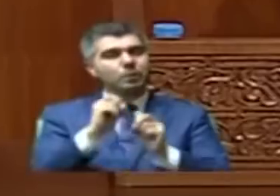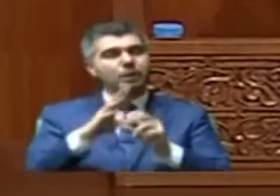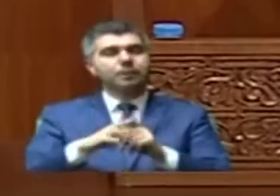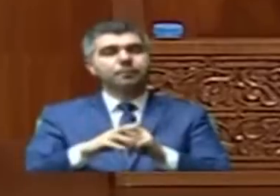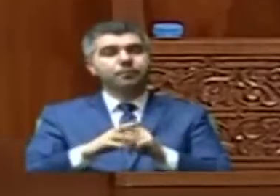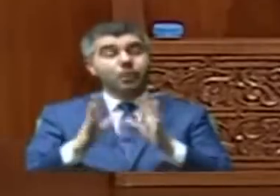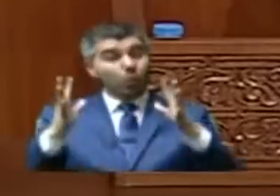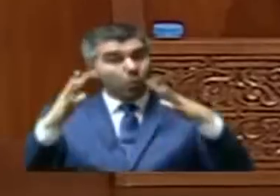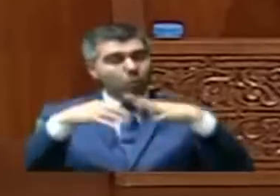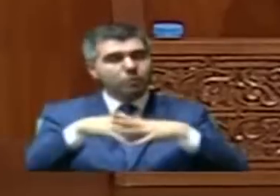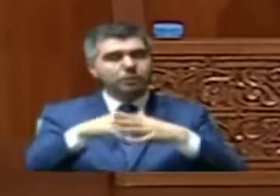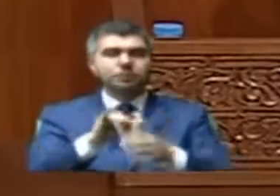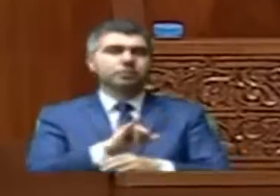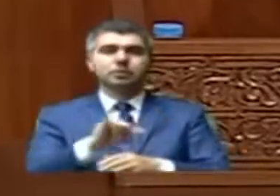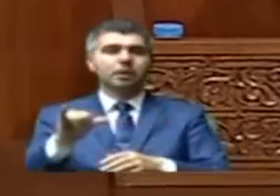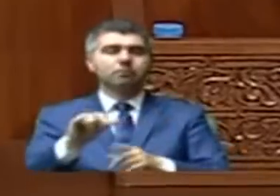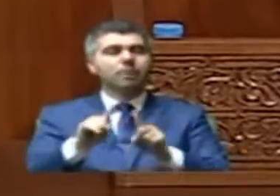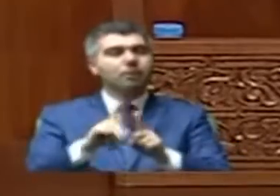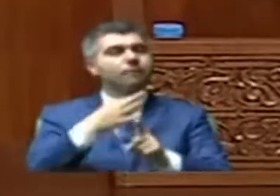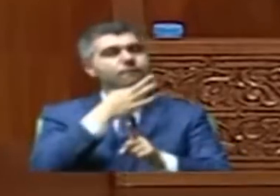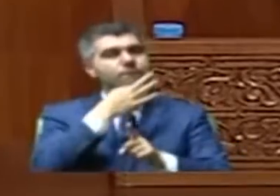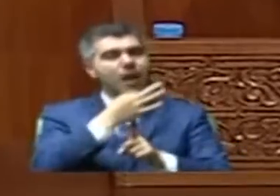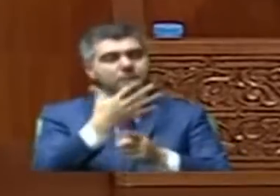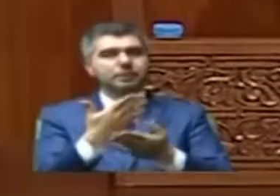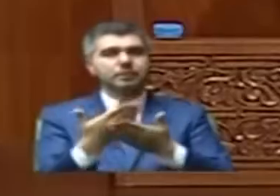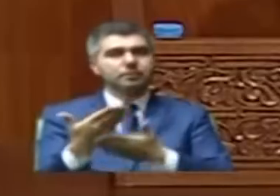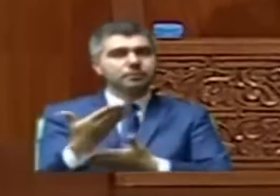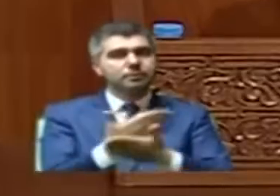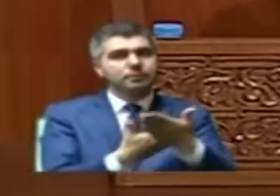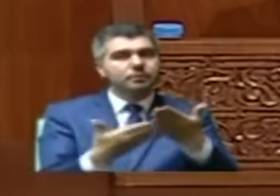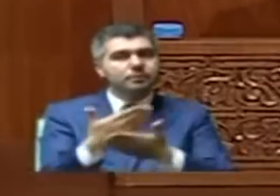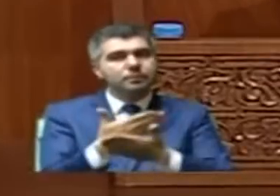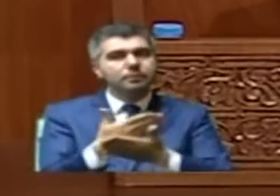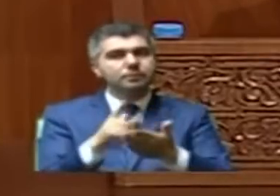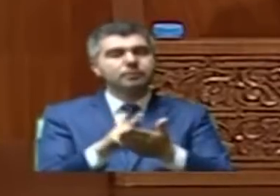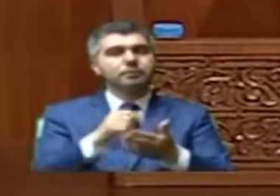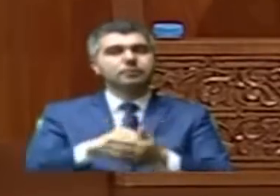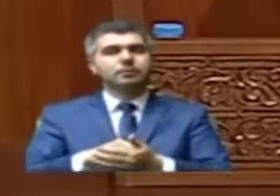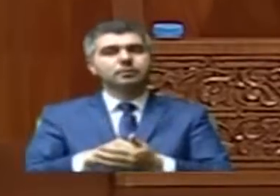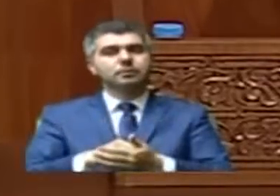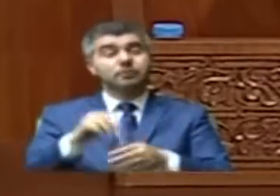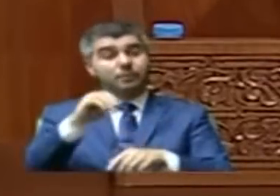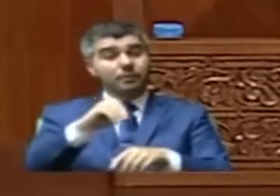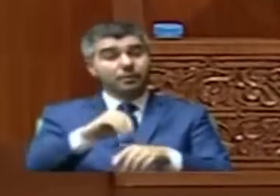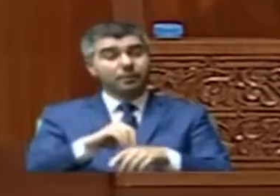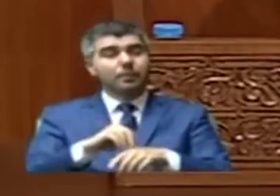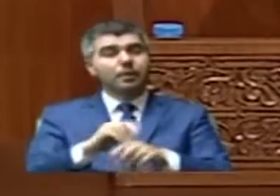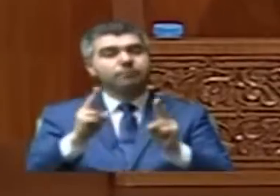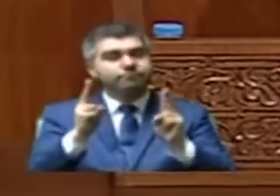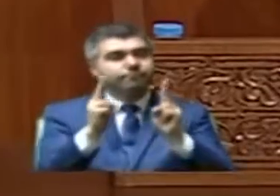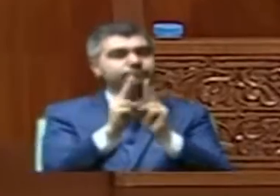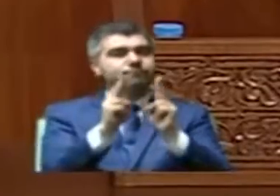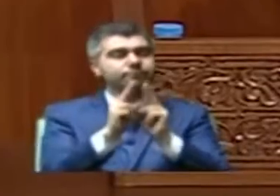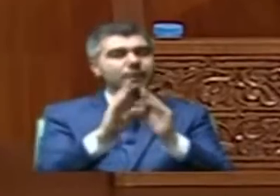ولكن في العموم هناك سيوبة وانسيابية في الدخول. بالنسبة للقاءات التواصل